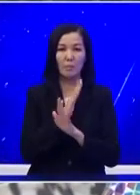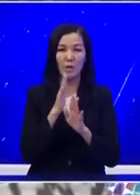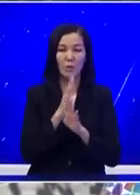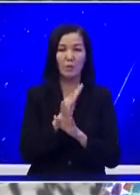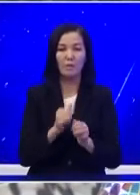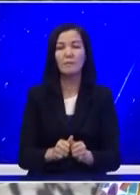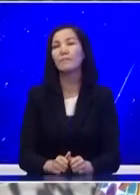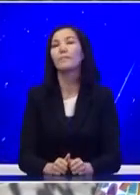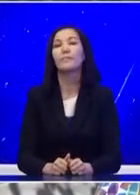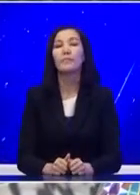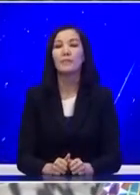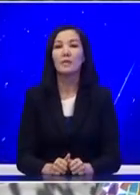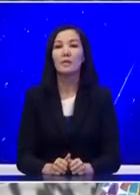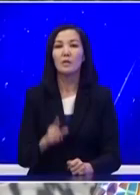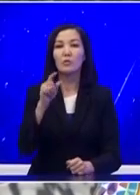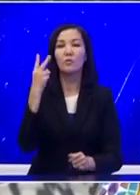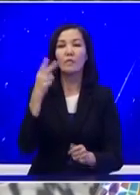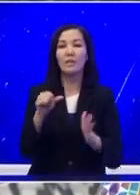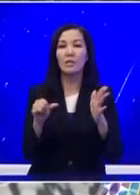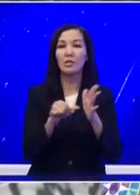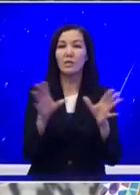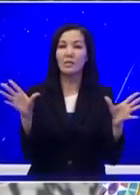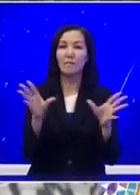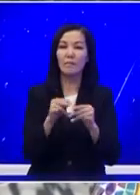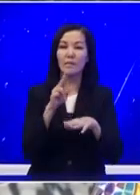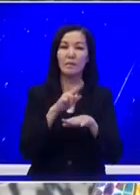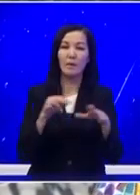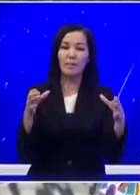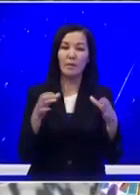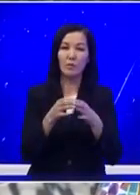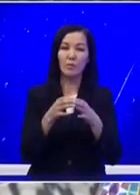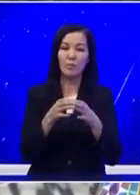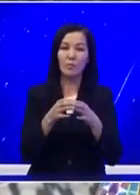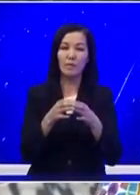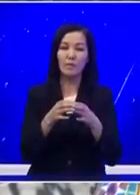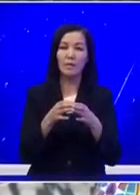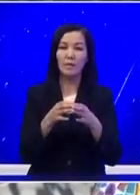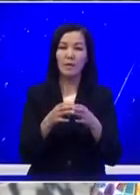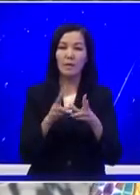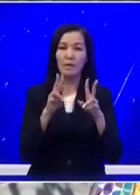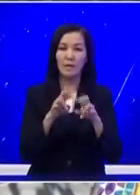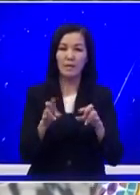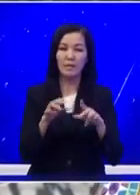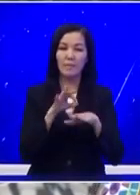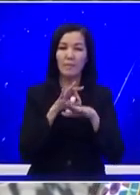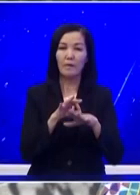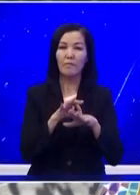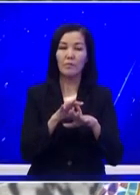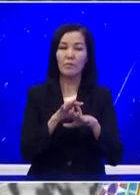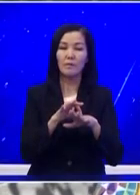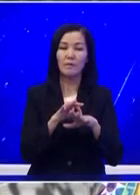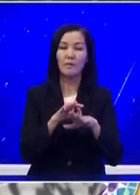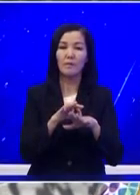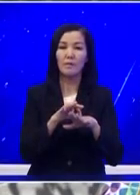пожароопасного периода создано у нас 126 совместных мобильных групп из числа работников подразделений департамента, местной полицейской